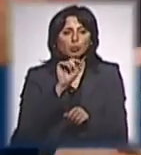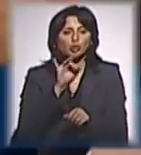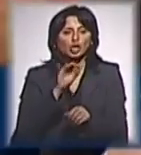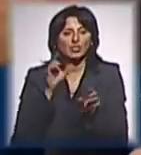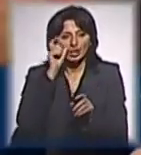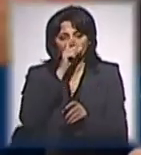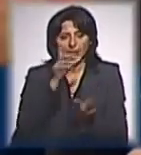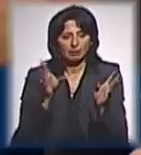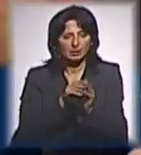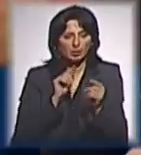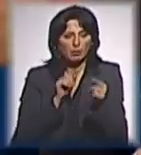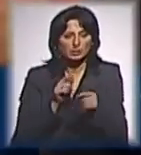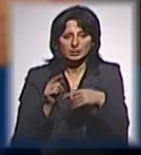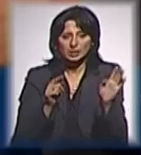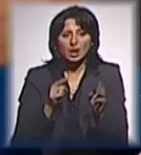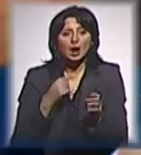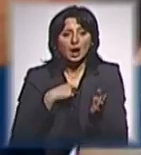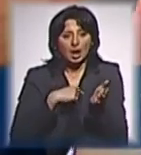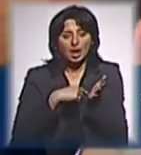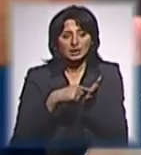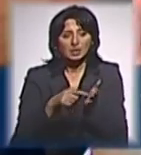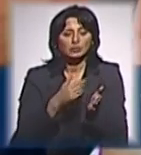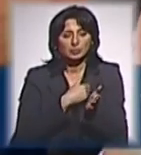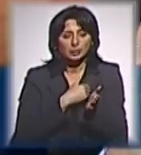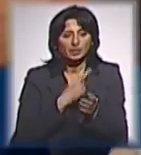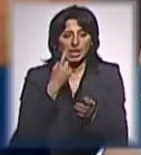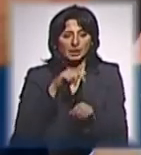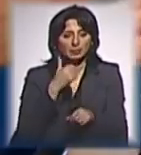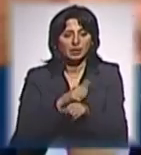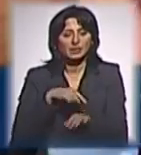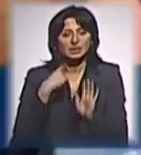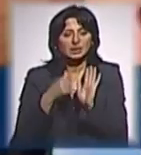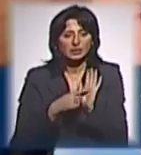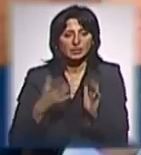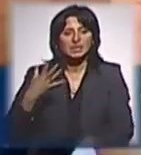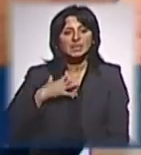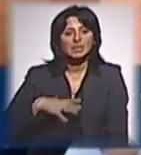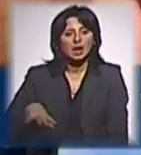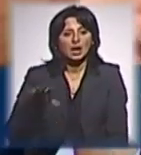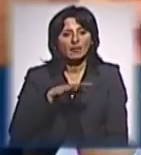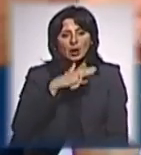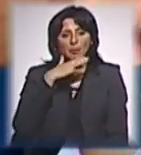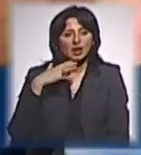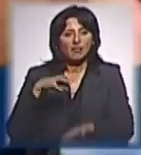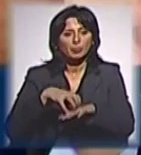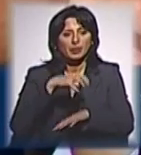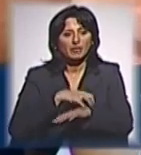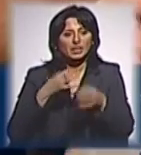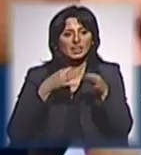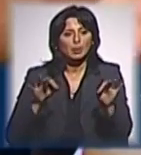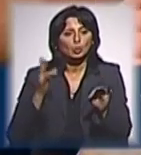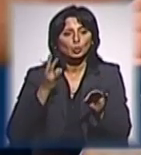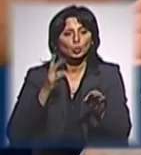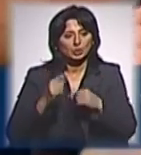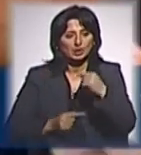ბურჯანაძე ერთიანი ოპოზიცია და ამით მინდა ხაზი გაუსვა ერთ მთავარ საკითხს. საქართველოში მრავალპარტიული დემოკრატია